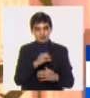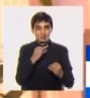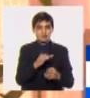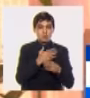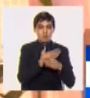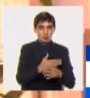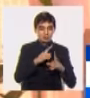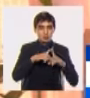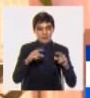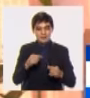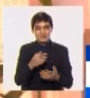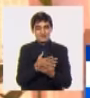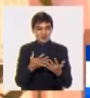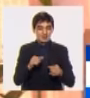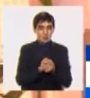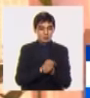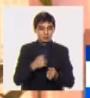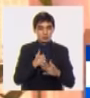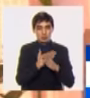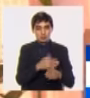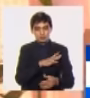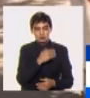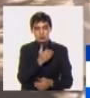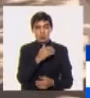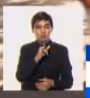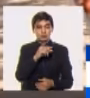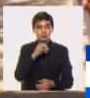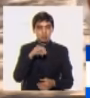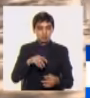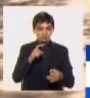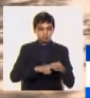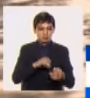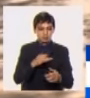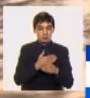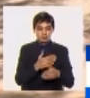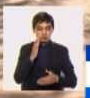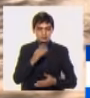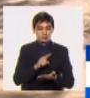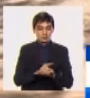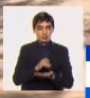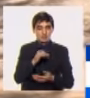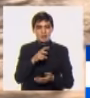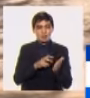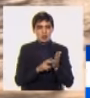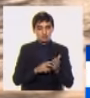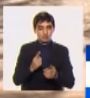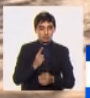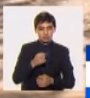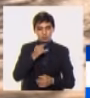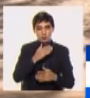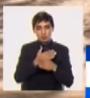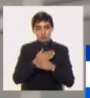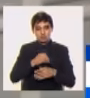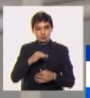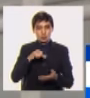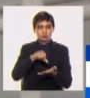со справками со всеми документами возьмем ее на учет прасковья егоровна говорит что боится так и не дождаться помощи и